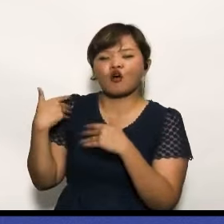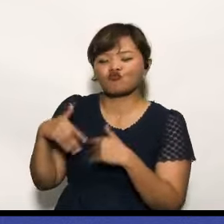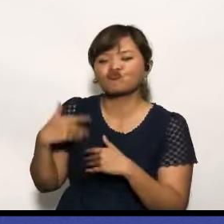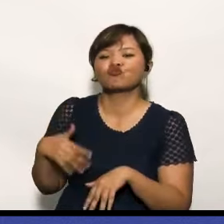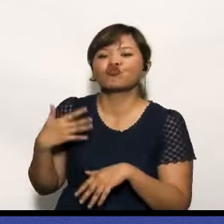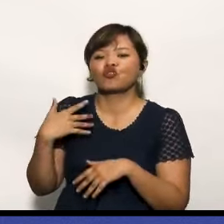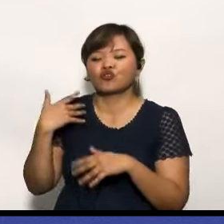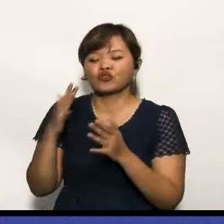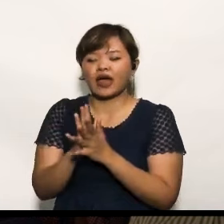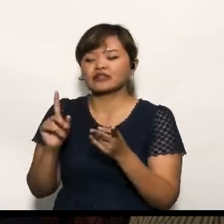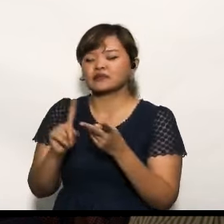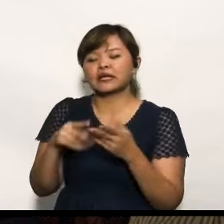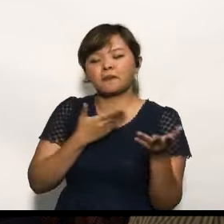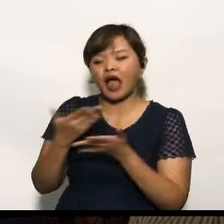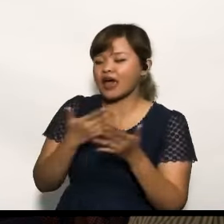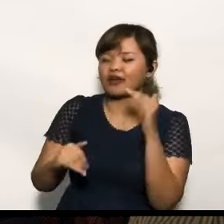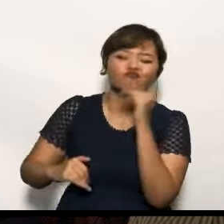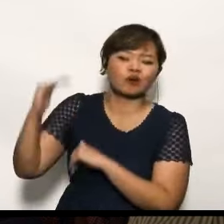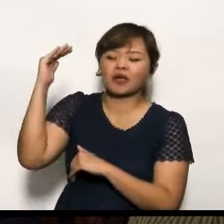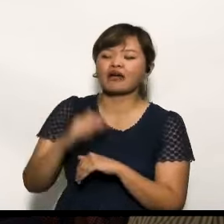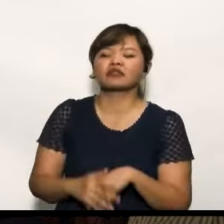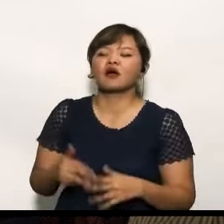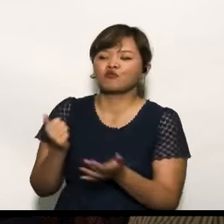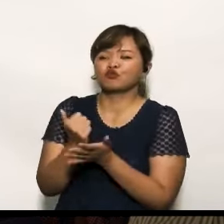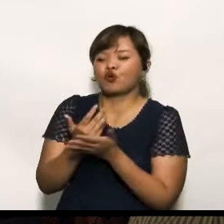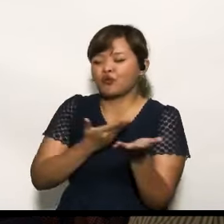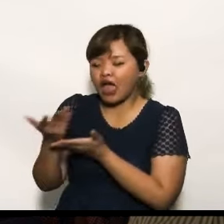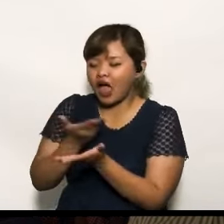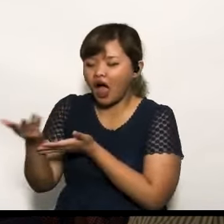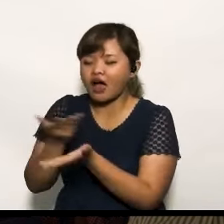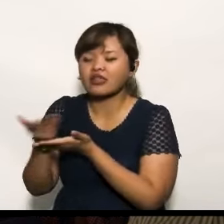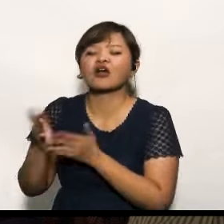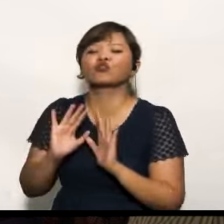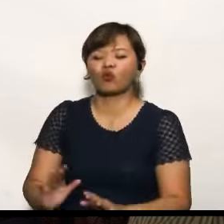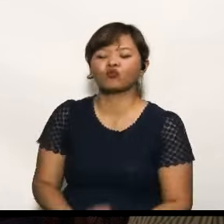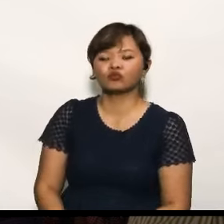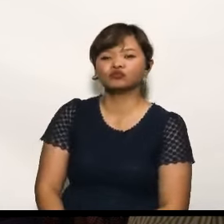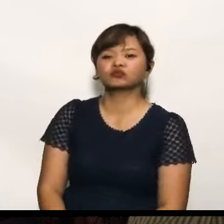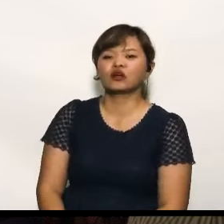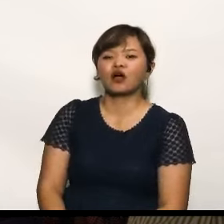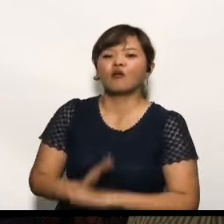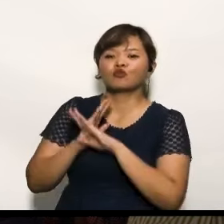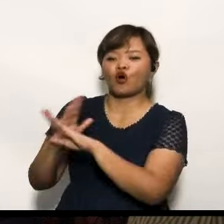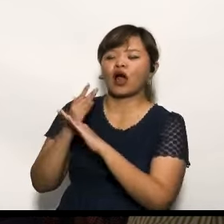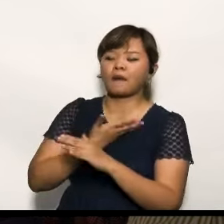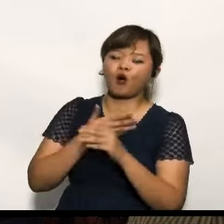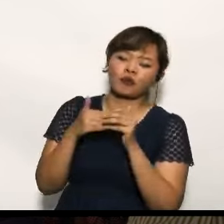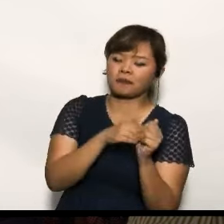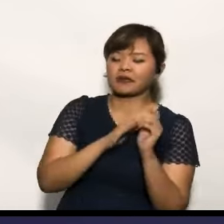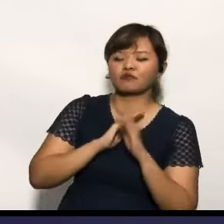overdosis, serve. Kerjanya serve terus. Dia menolak untuk